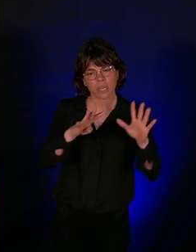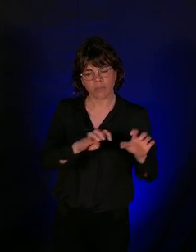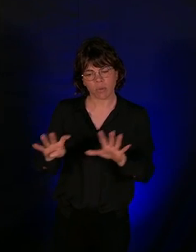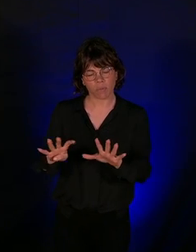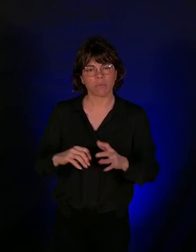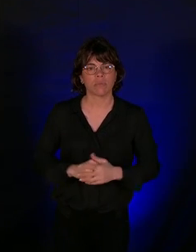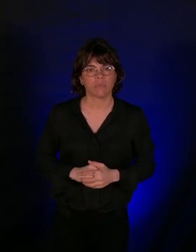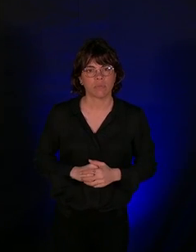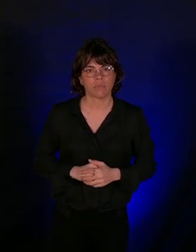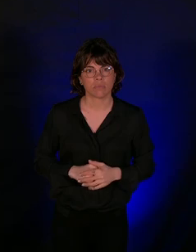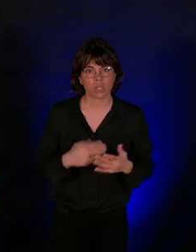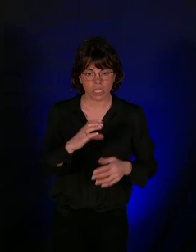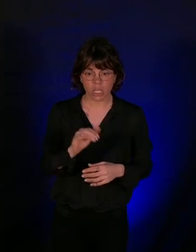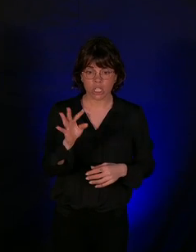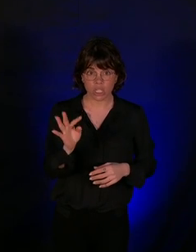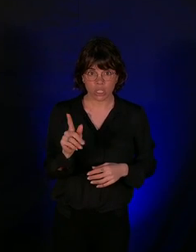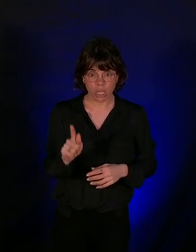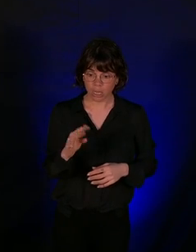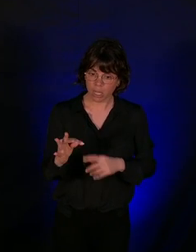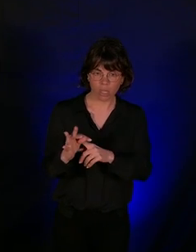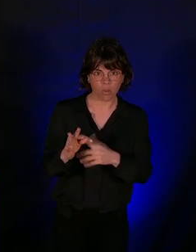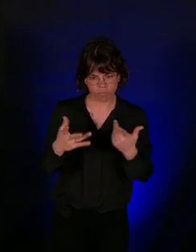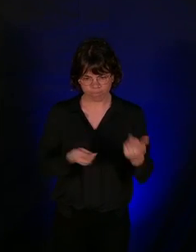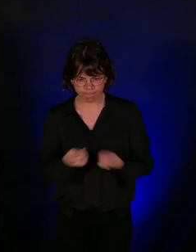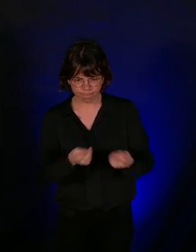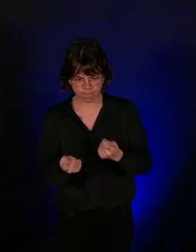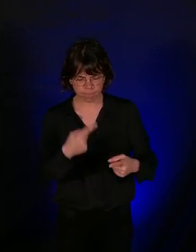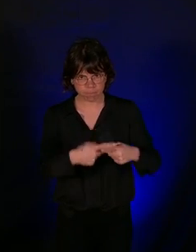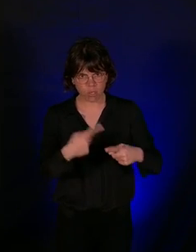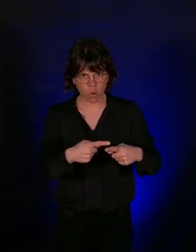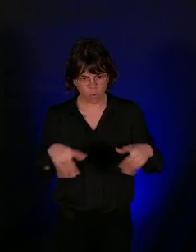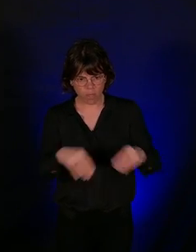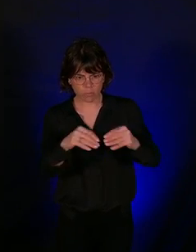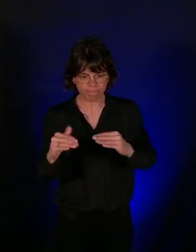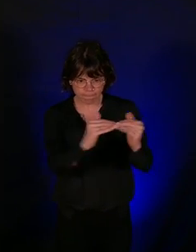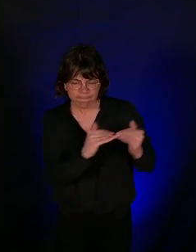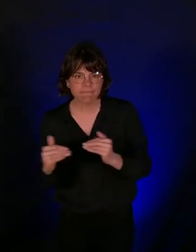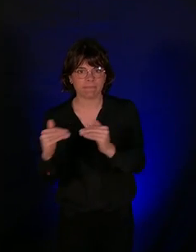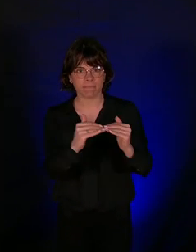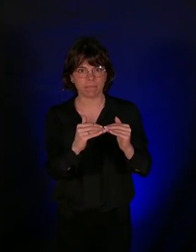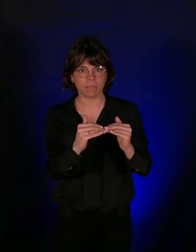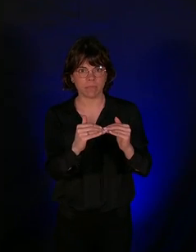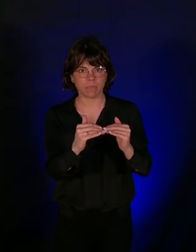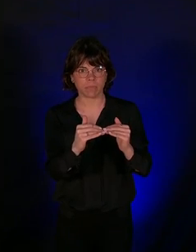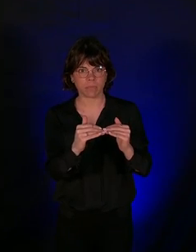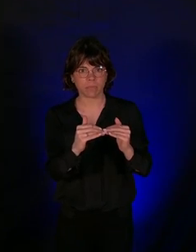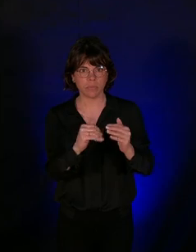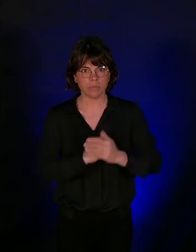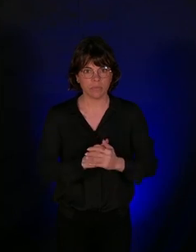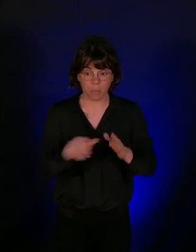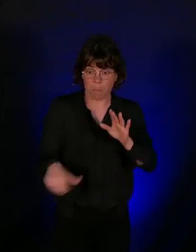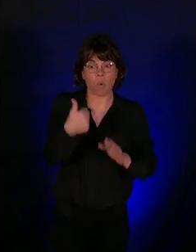1999 la CGT a décidé de diriger la Confédération à parité elle a été la